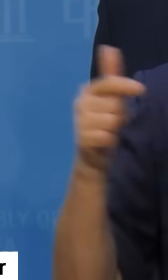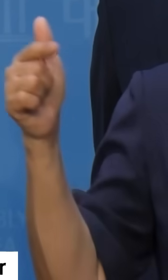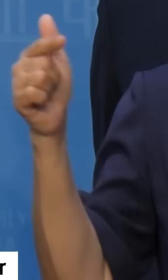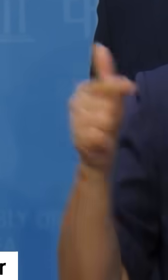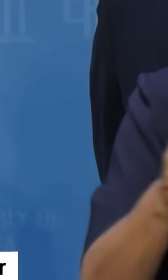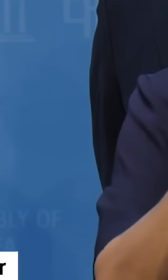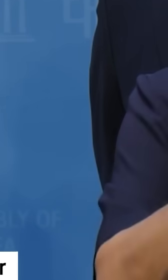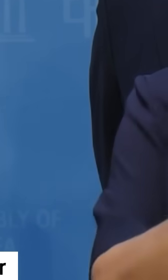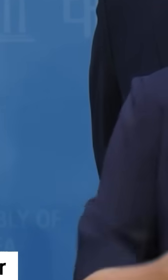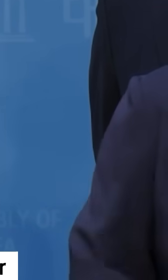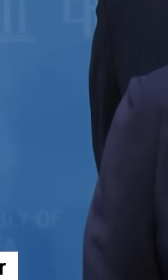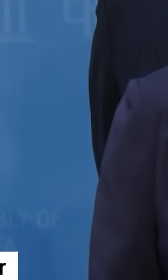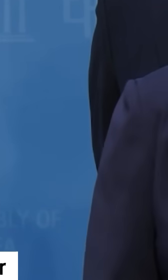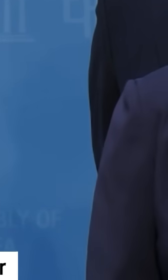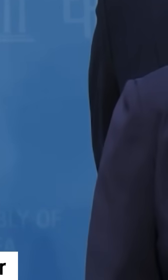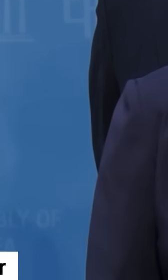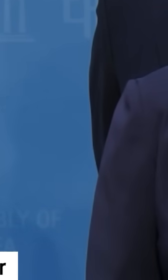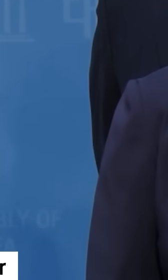있습니다.